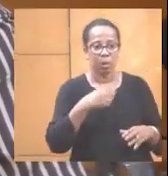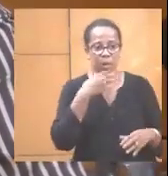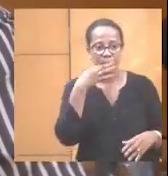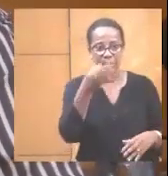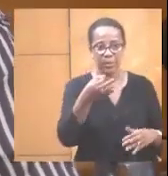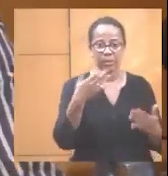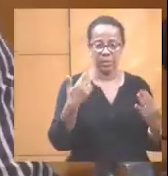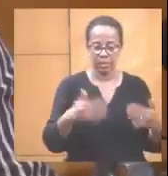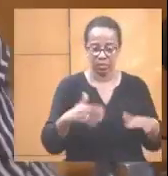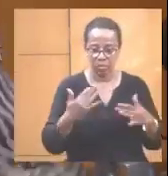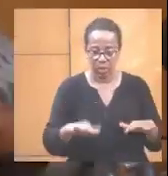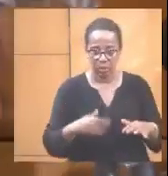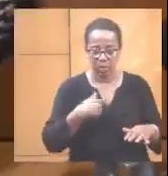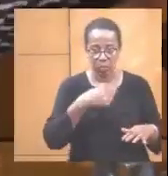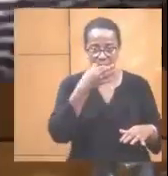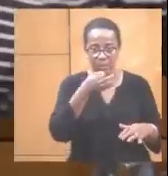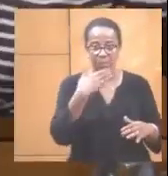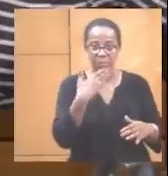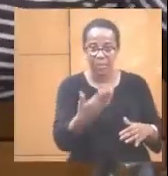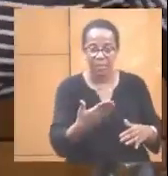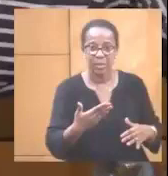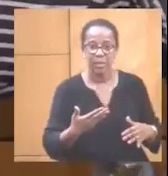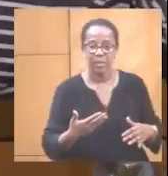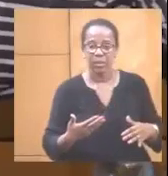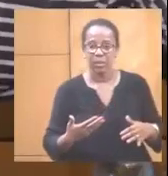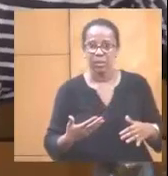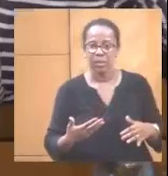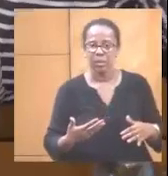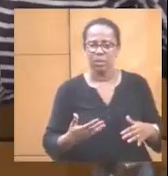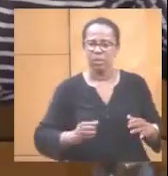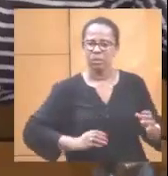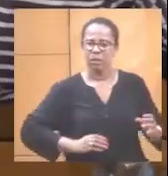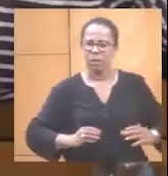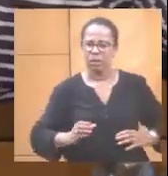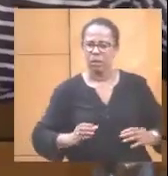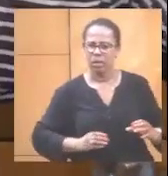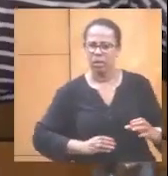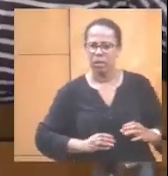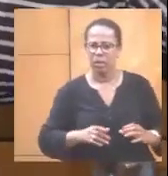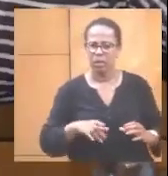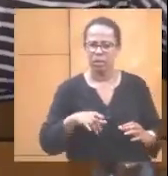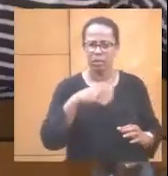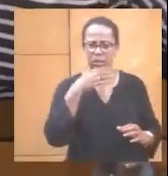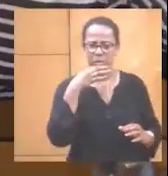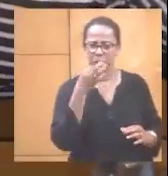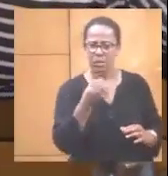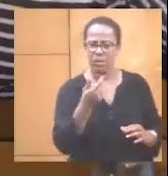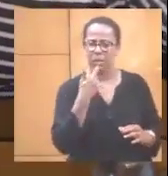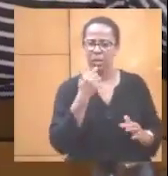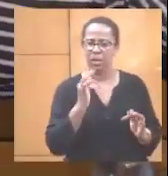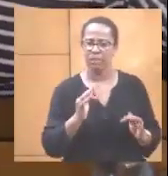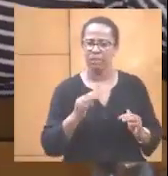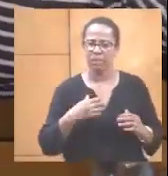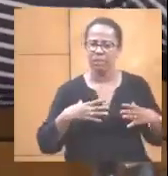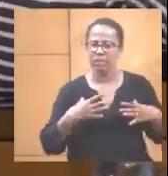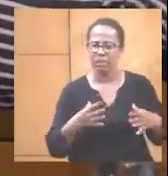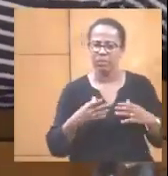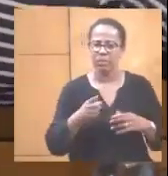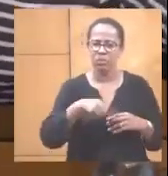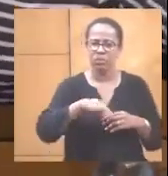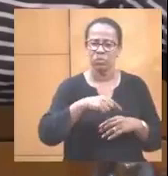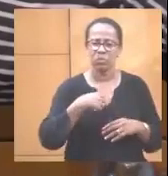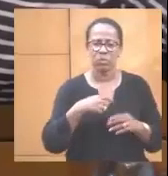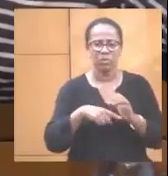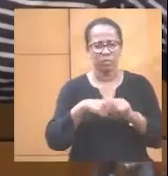le souligner. Je remercie le collègue Chabrol-Titi d'avoir indiqué que les investissements que nous faisons pour